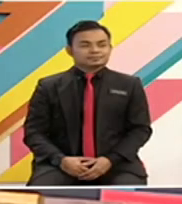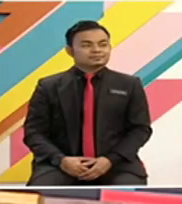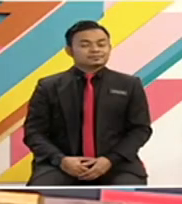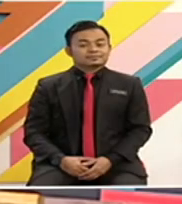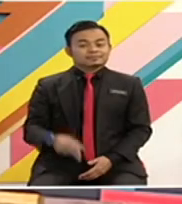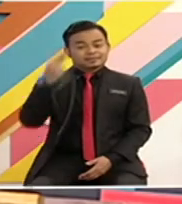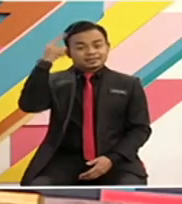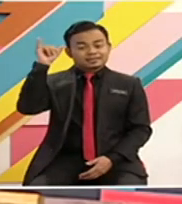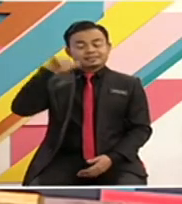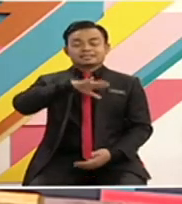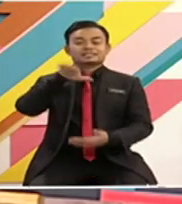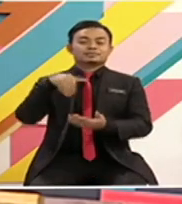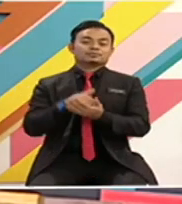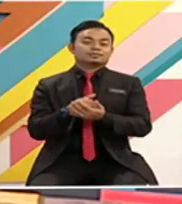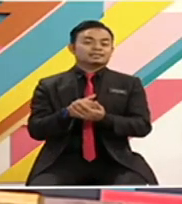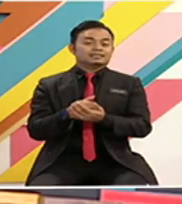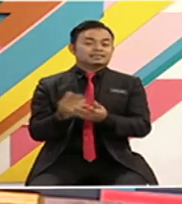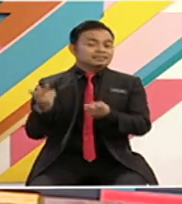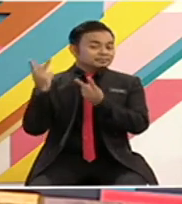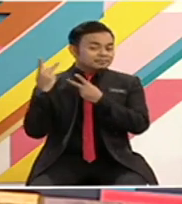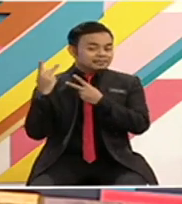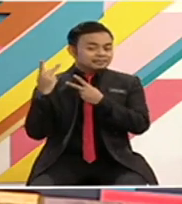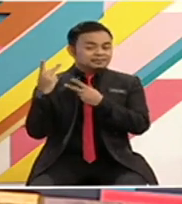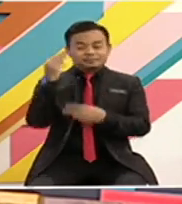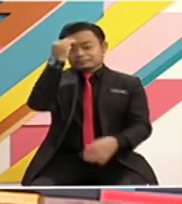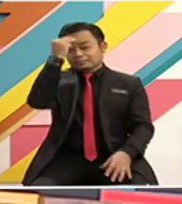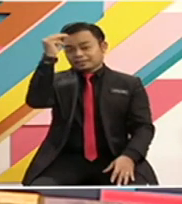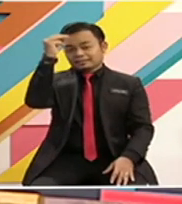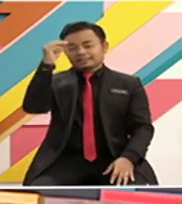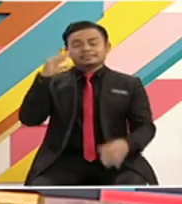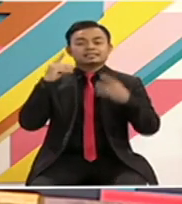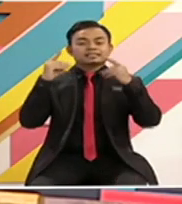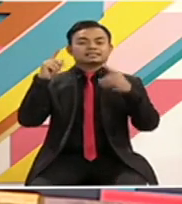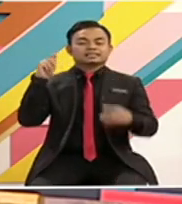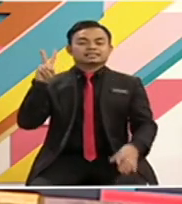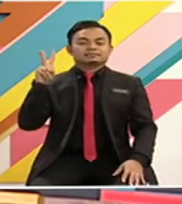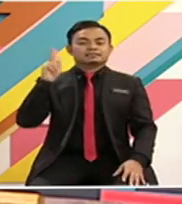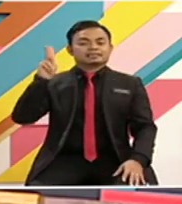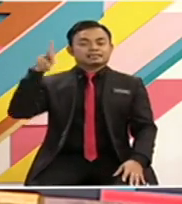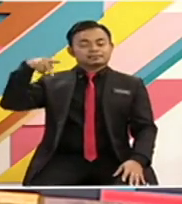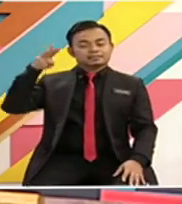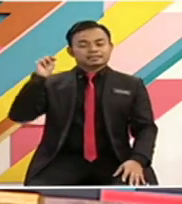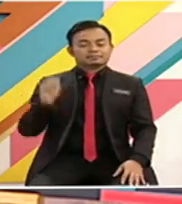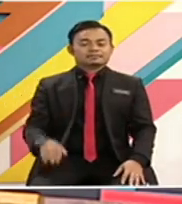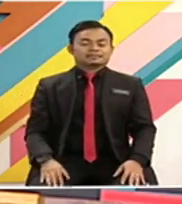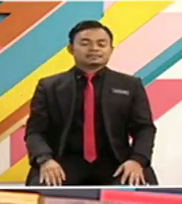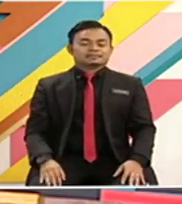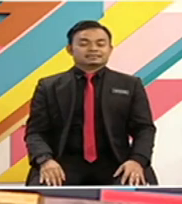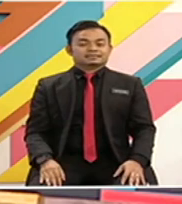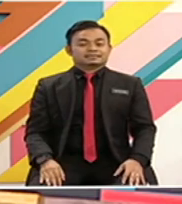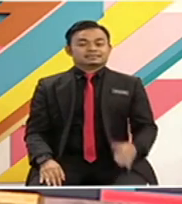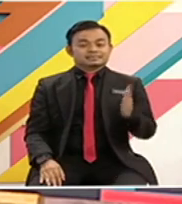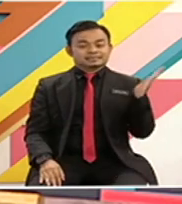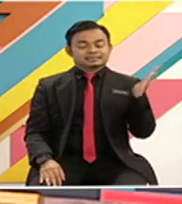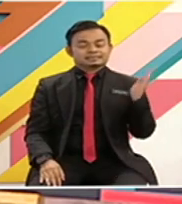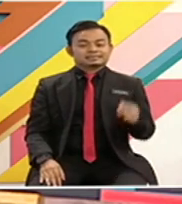adik-adik kembali Nikita di Mohede bkpm Masih bersama saya cek usai full selaku